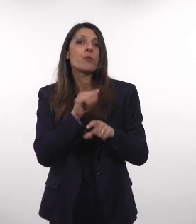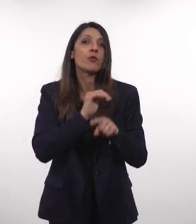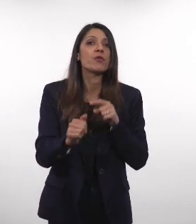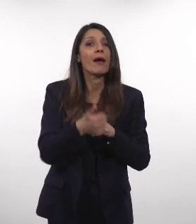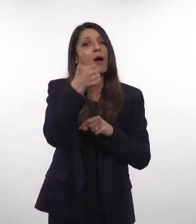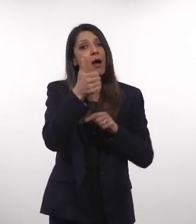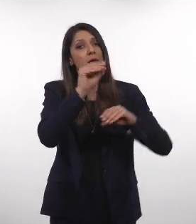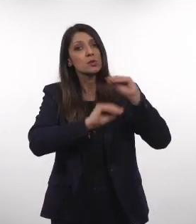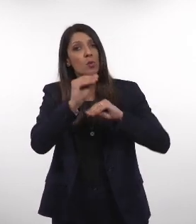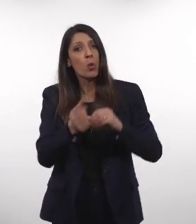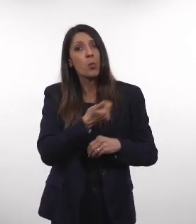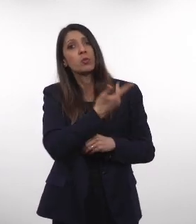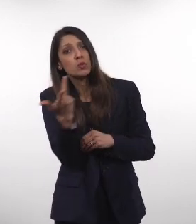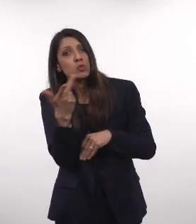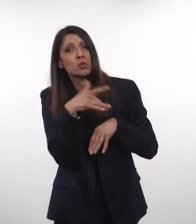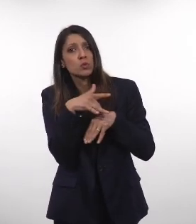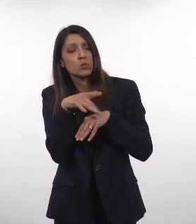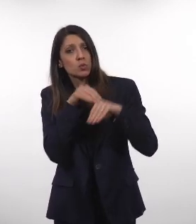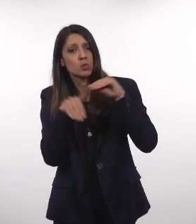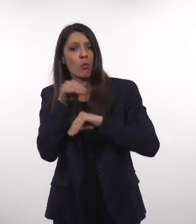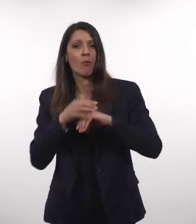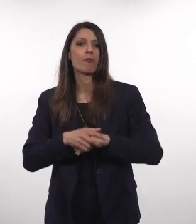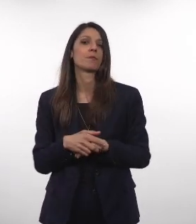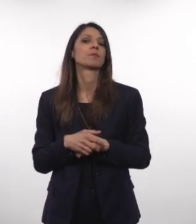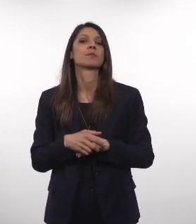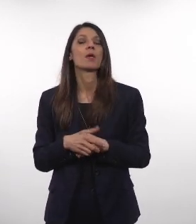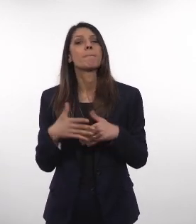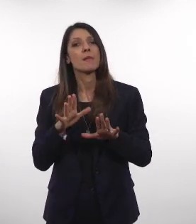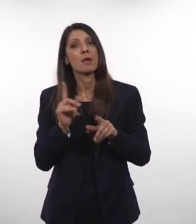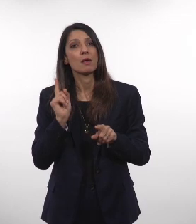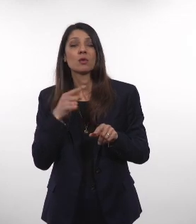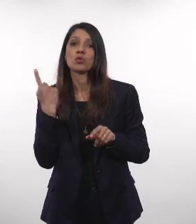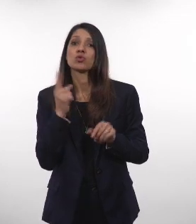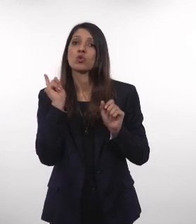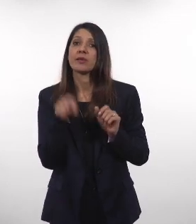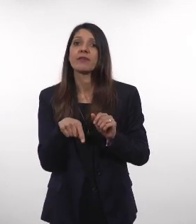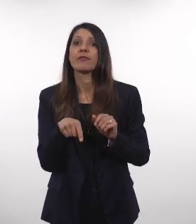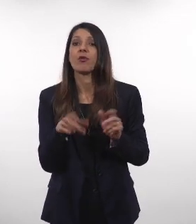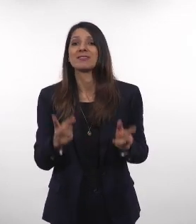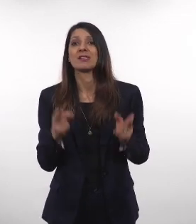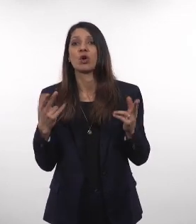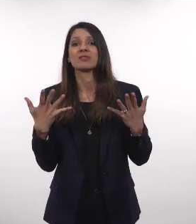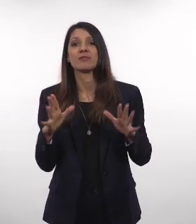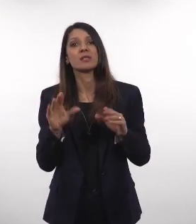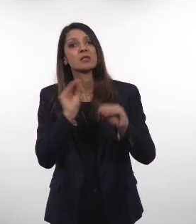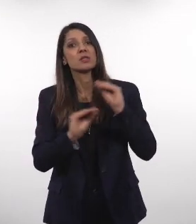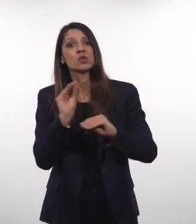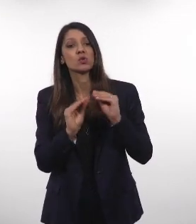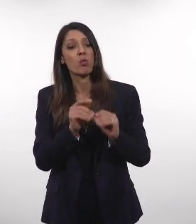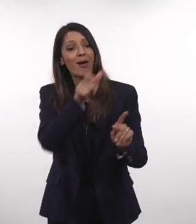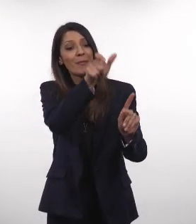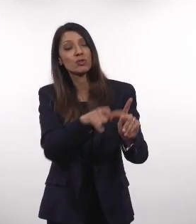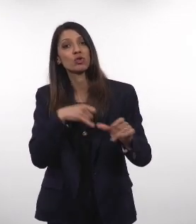de soins. On va serrer le brassard, là? Mais il convient de toujours terminer la séance par un soin acquis par le